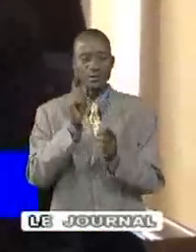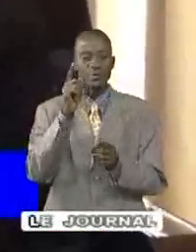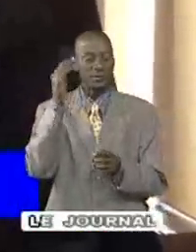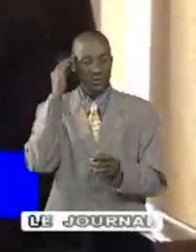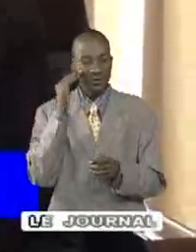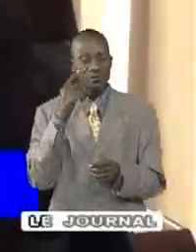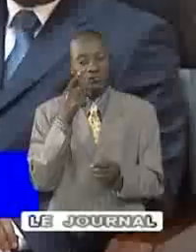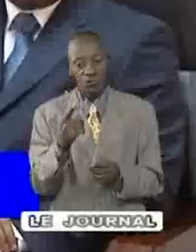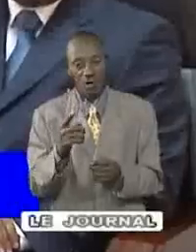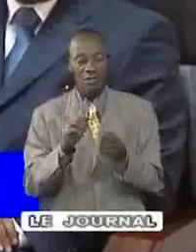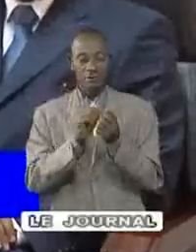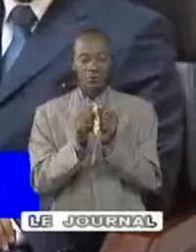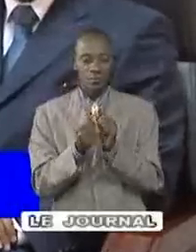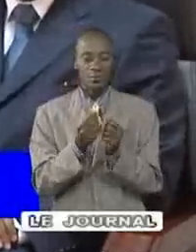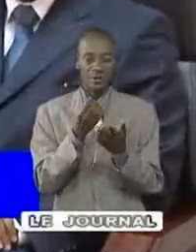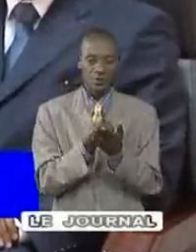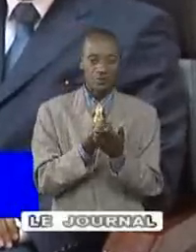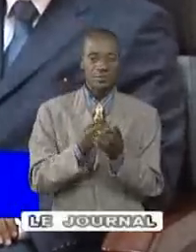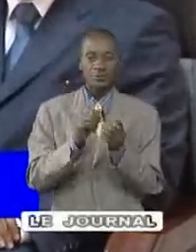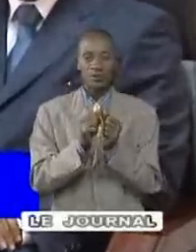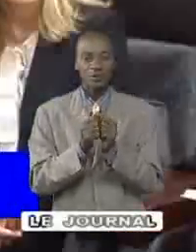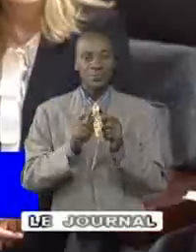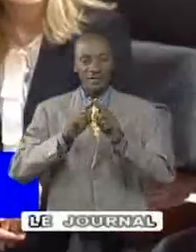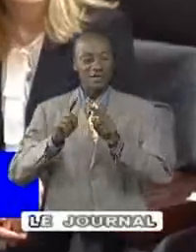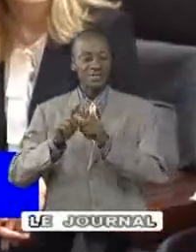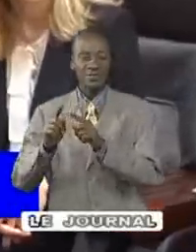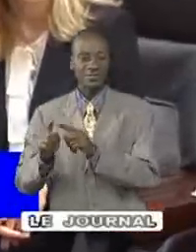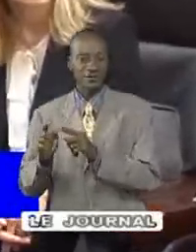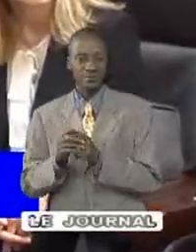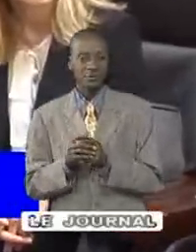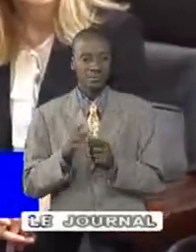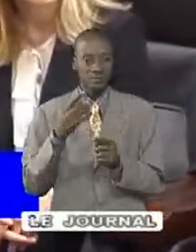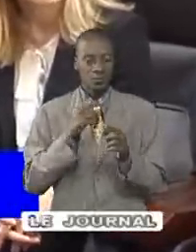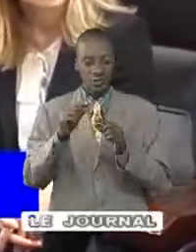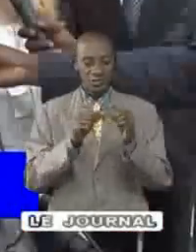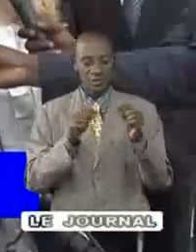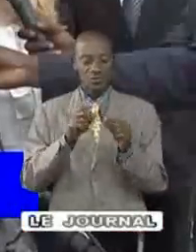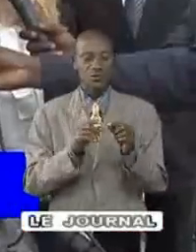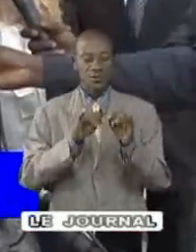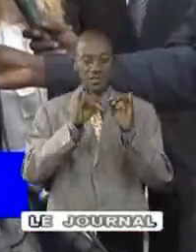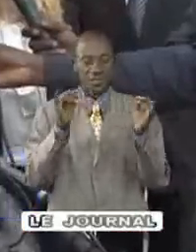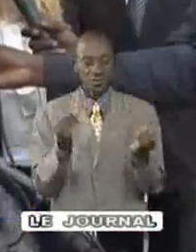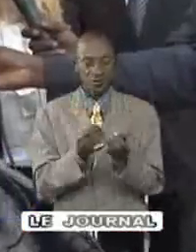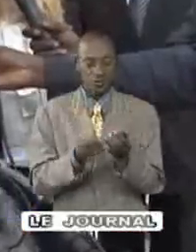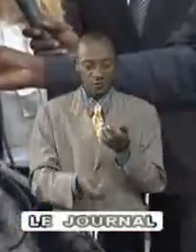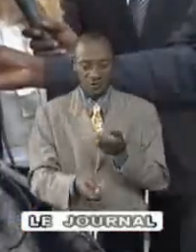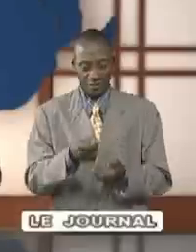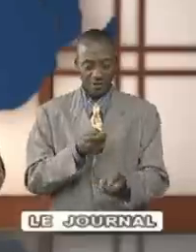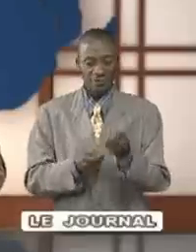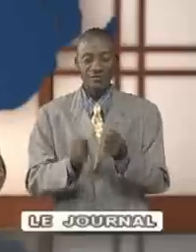de la République s'était déjà engagé dans la transparence liée à la gestion des industries extractives des ressources